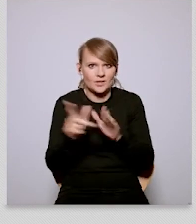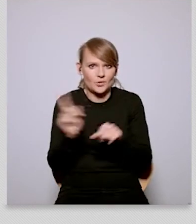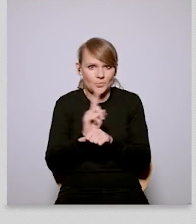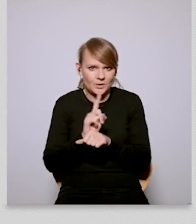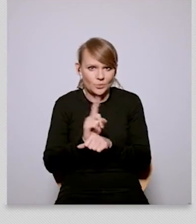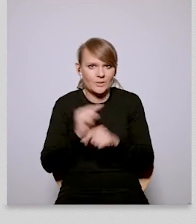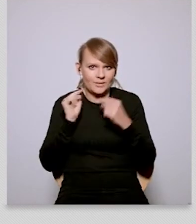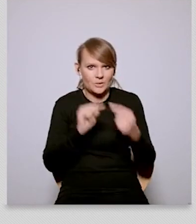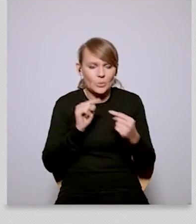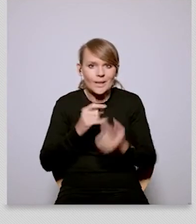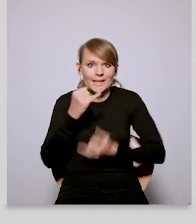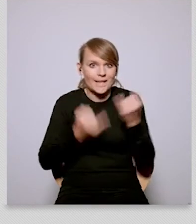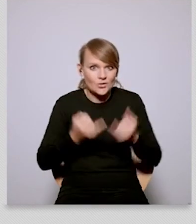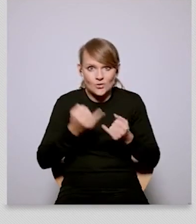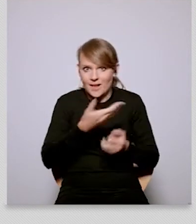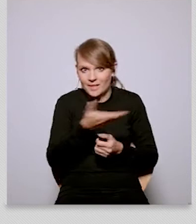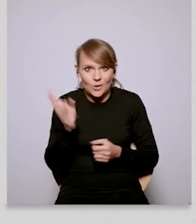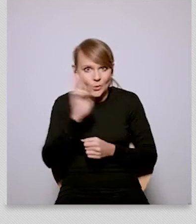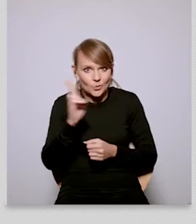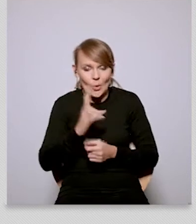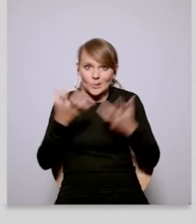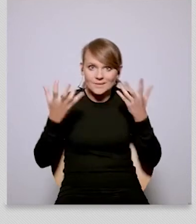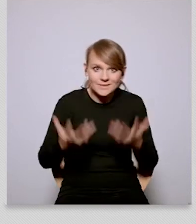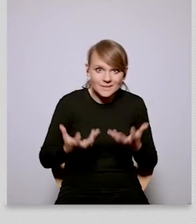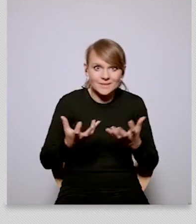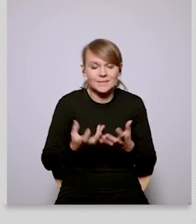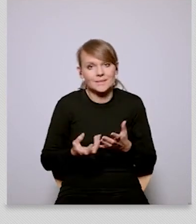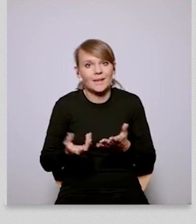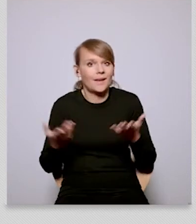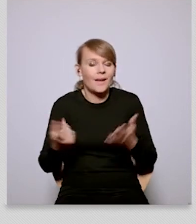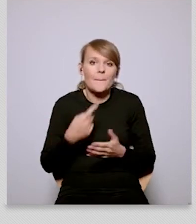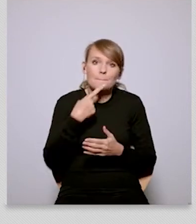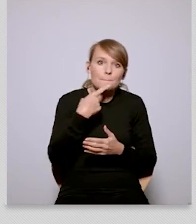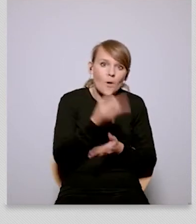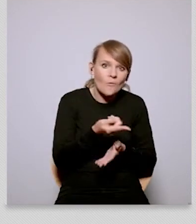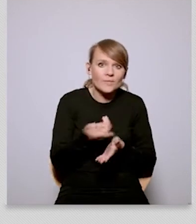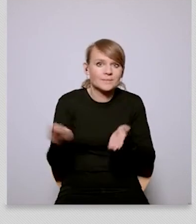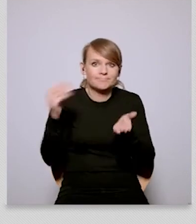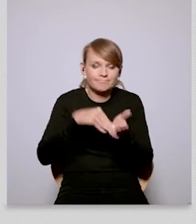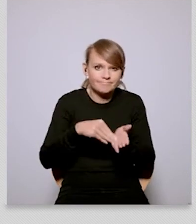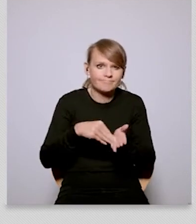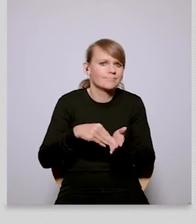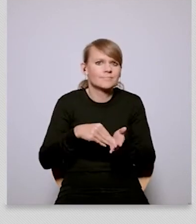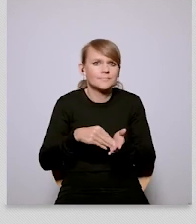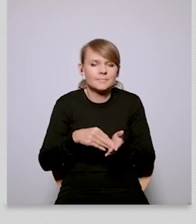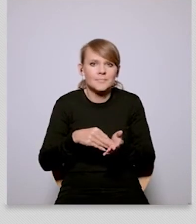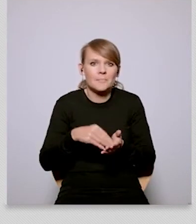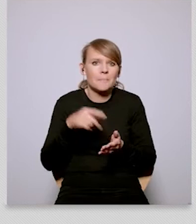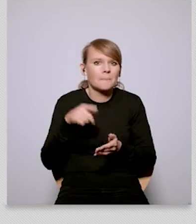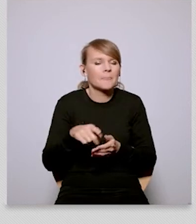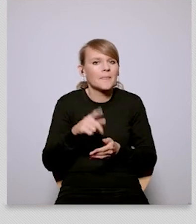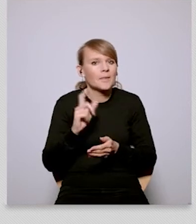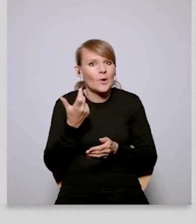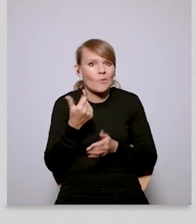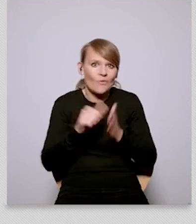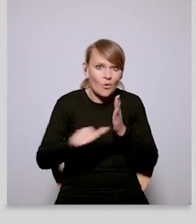dyskusji jeżeli ktokolwiek z was chciałby zabrać głos z jakimś szczególnym tutaj punktem to